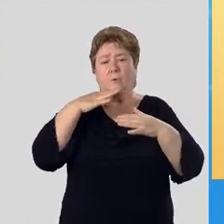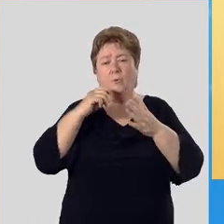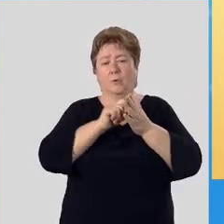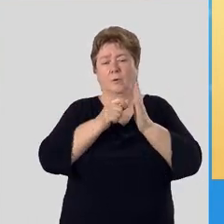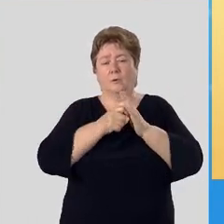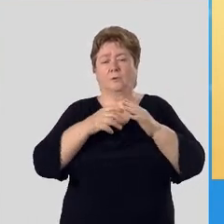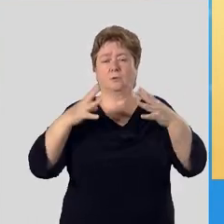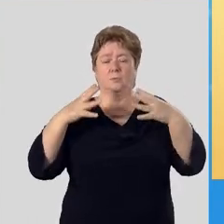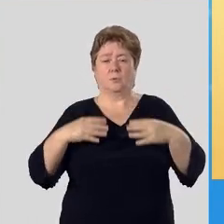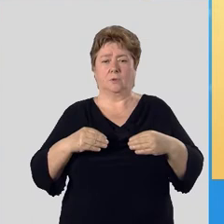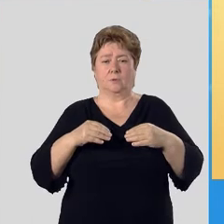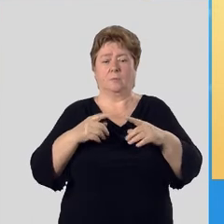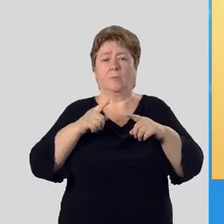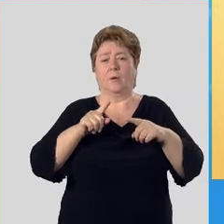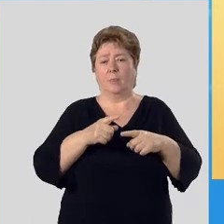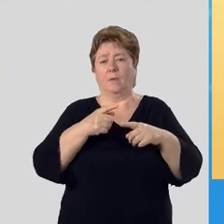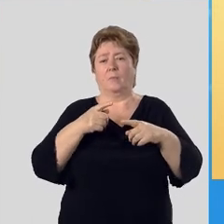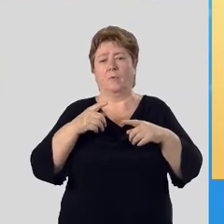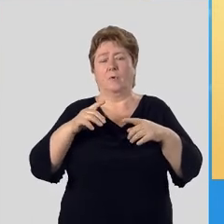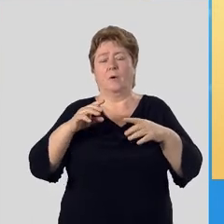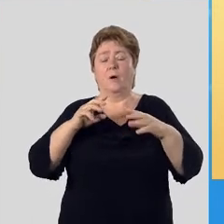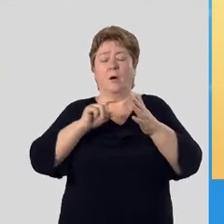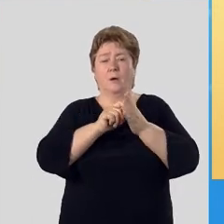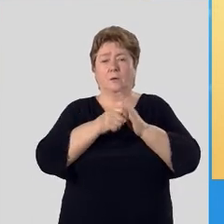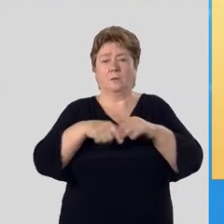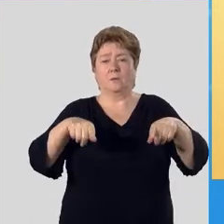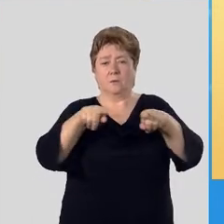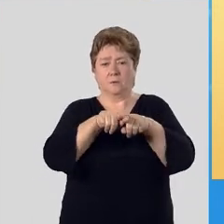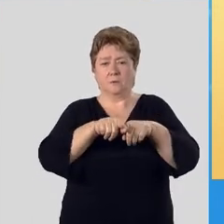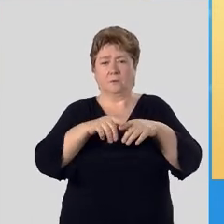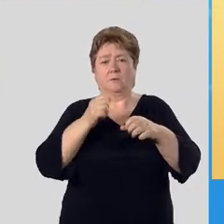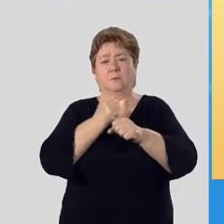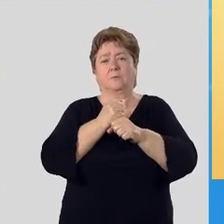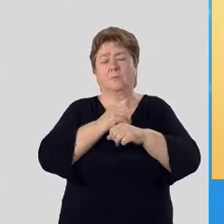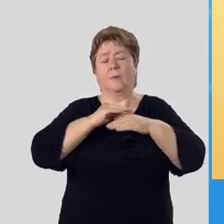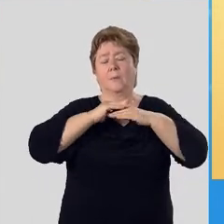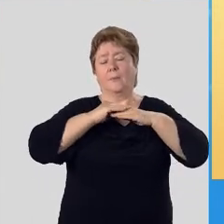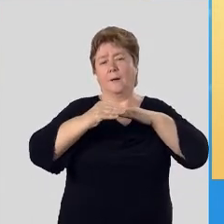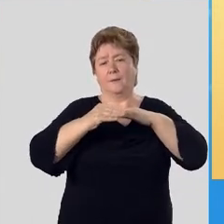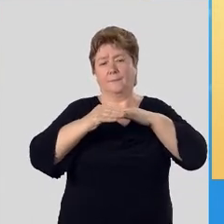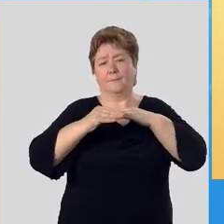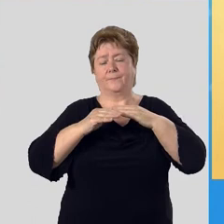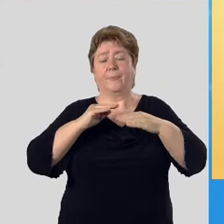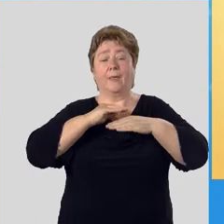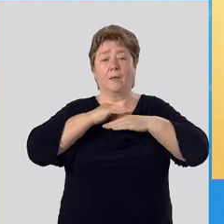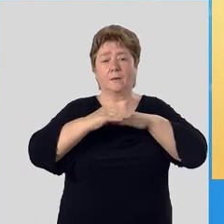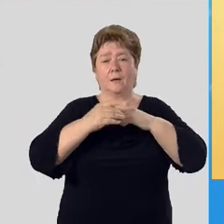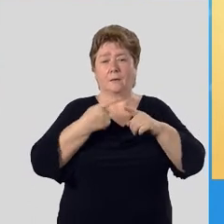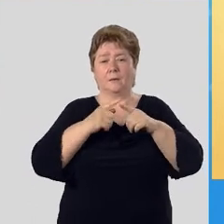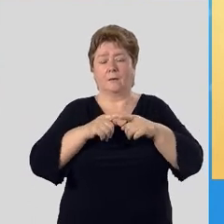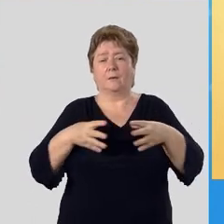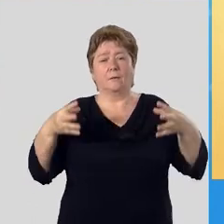многоклеточному организму. Поэтому сходные клетки образуют ткани. Ткань –